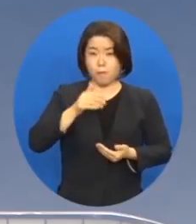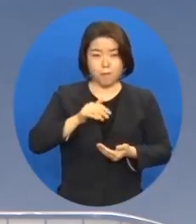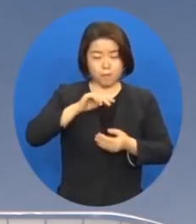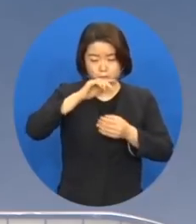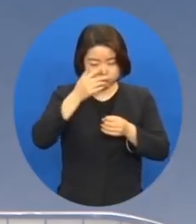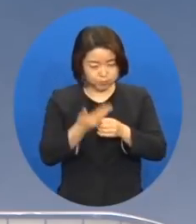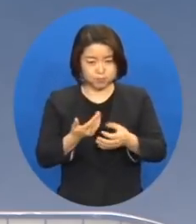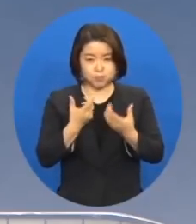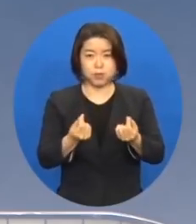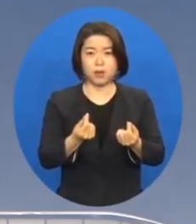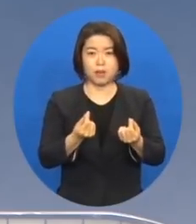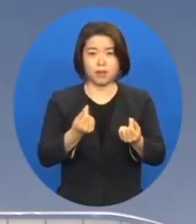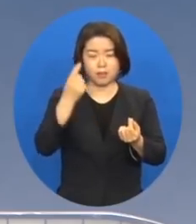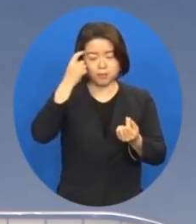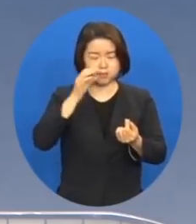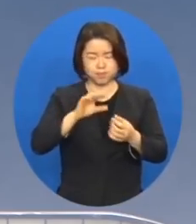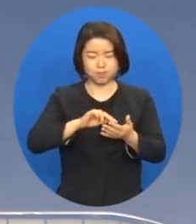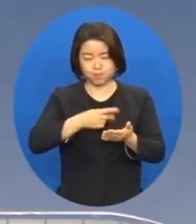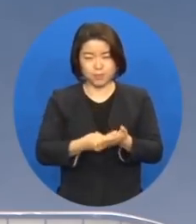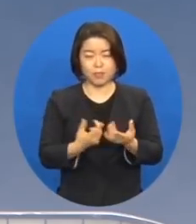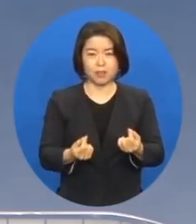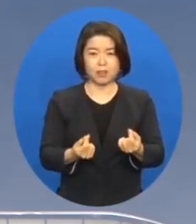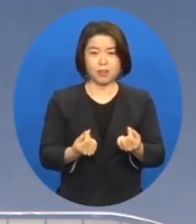제가 그렇게 죄인인 줄을 몰랐어요.